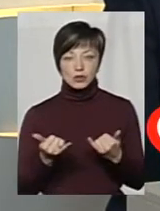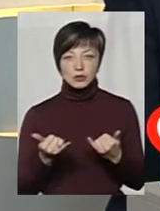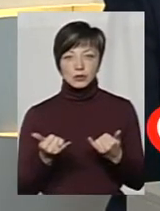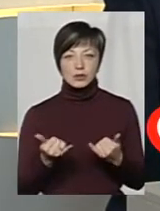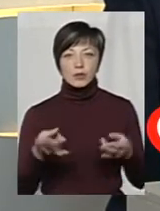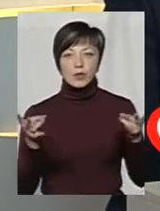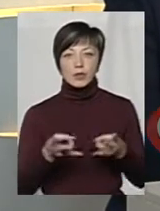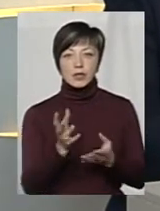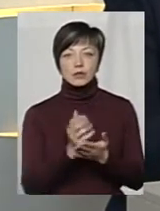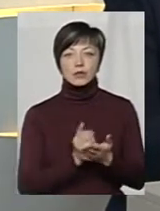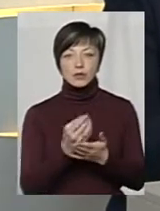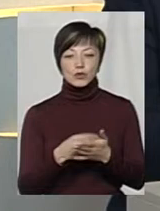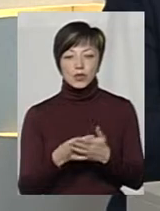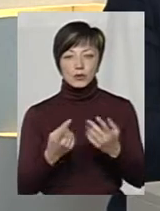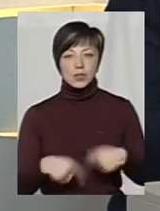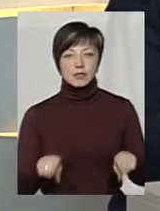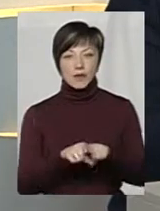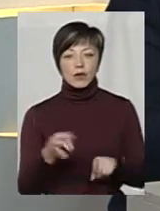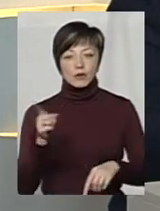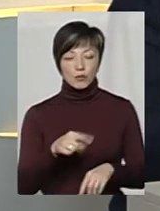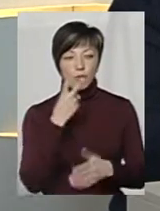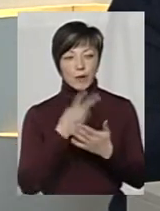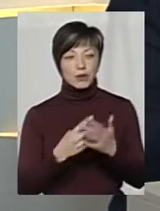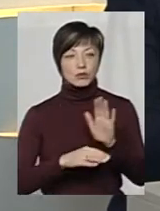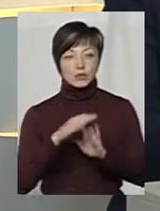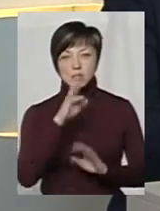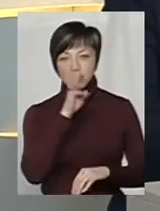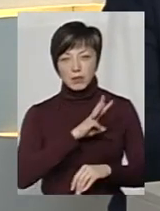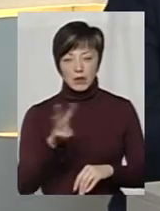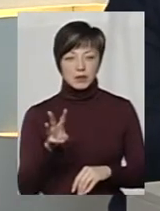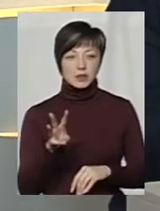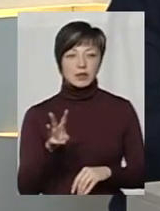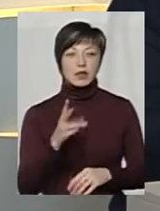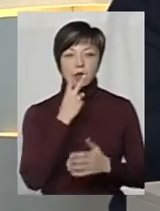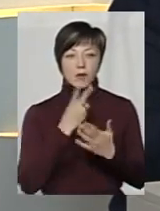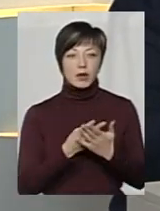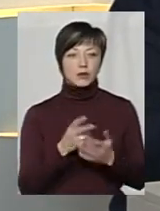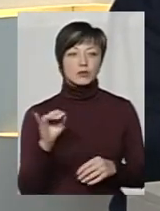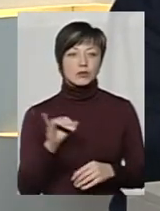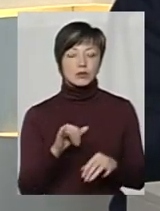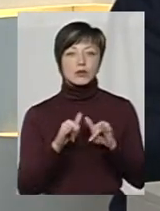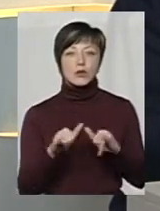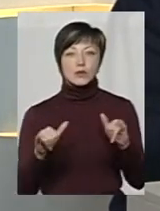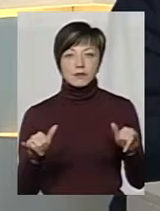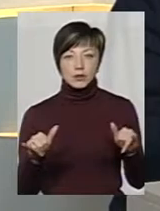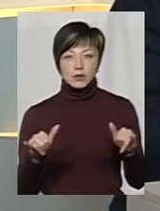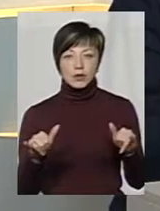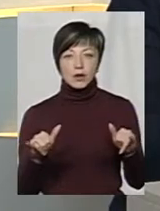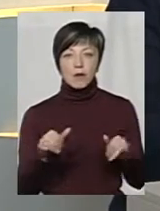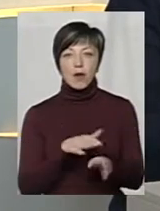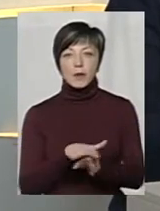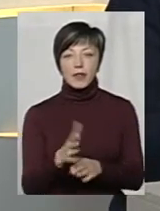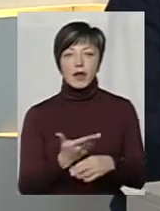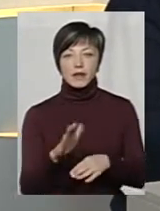забезпеченість необхідним ресурсом бюджетної сфери. Тому бачу і ріст заробітної плати, бачу і розвиток